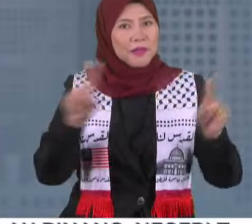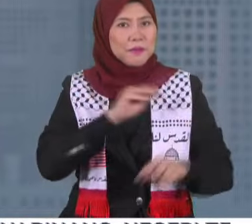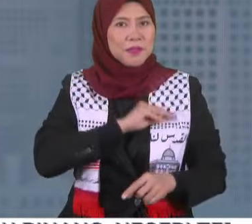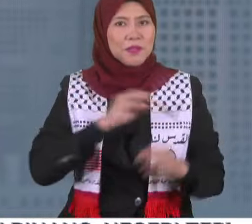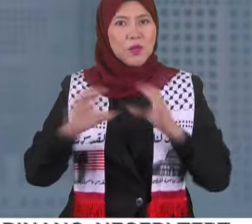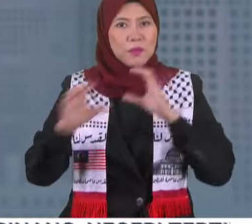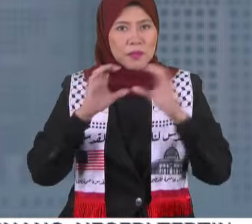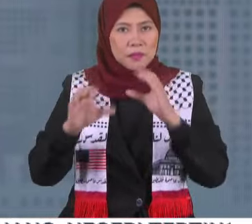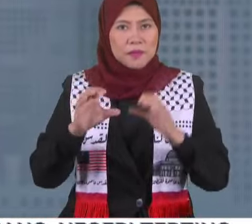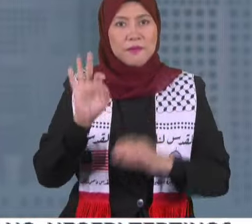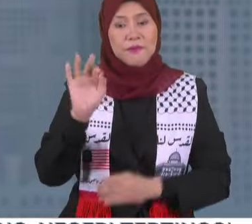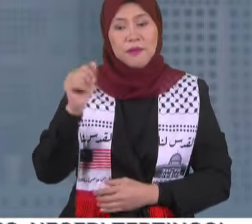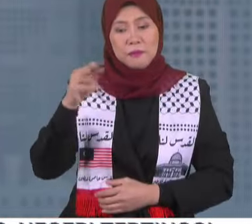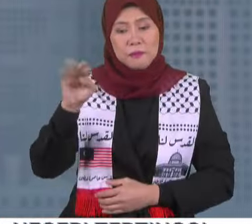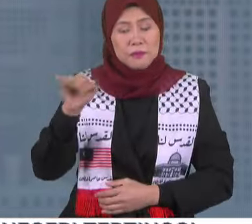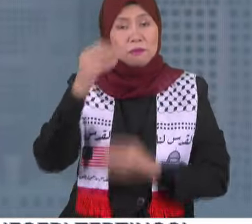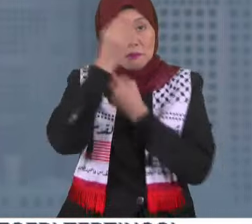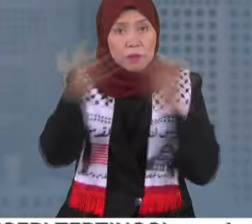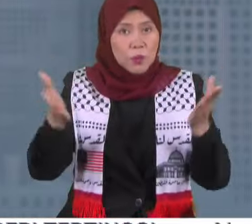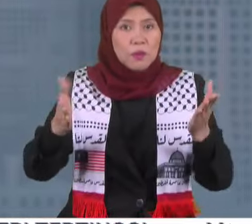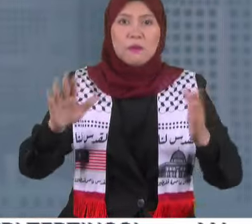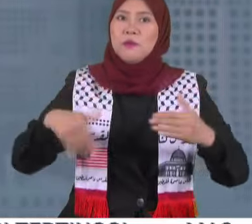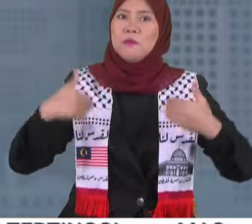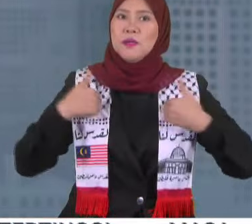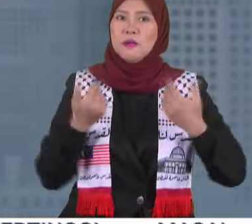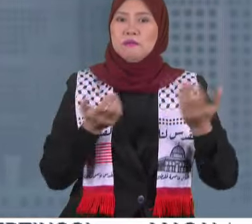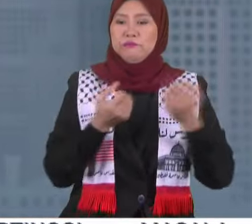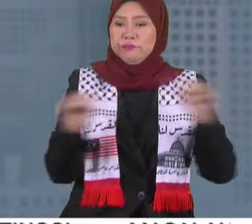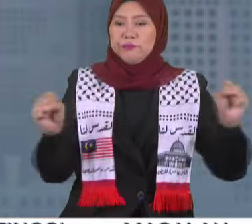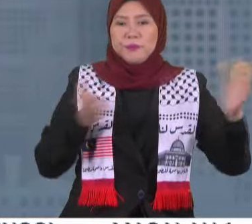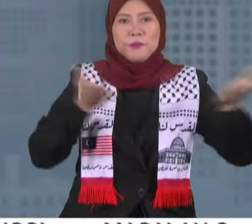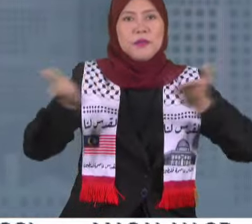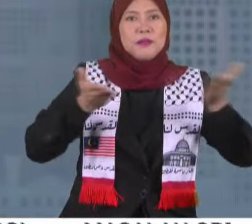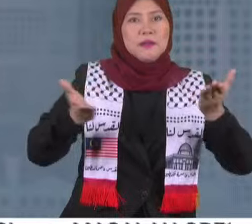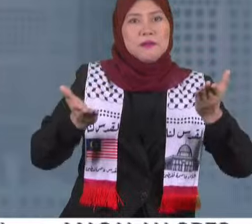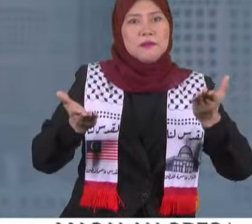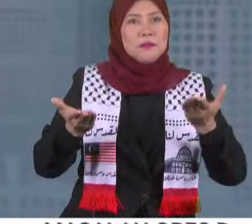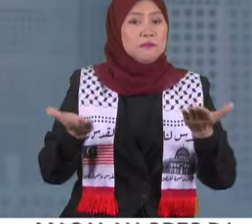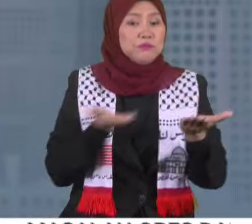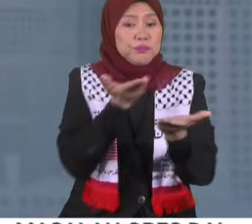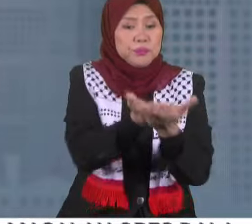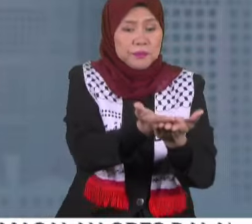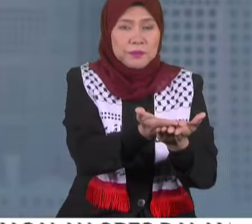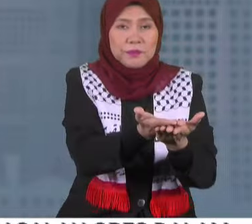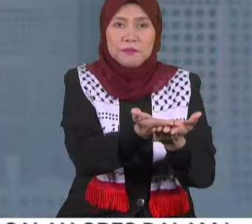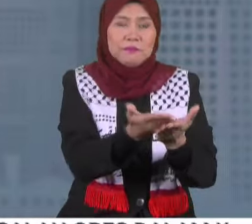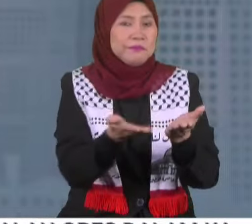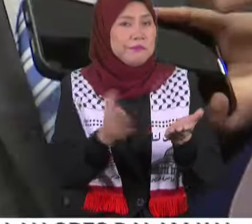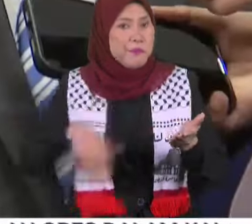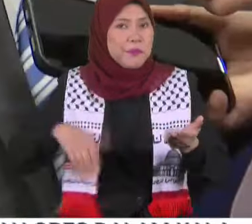Komunikasi Fahmi Fadil memberitahu belum ada penyedia perkhidmatan yang mengemukakan permohonan.